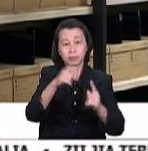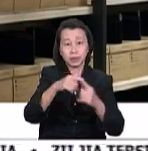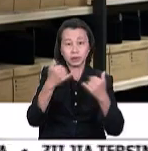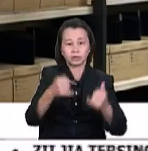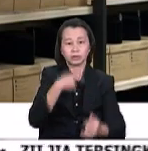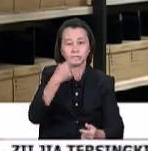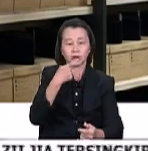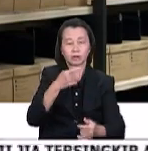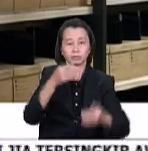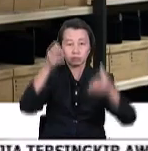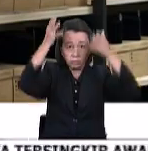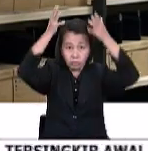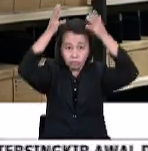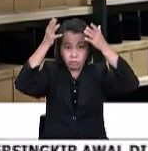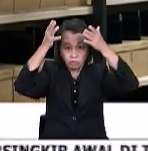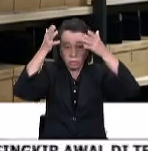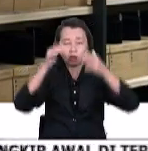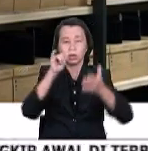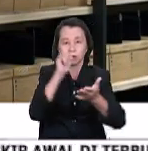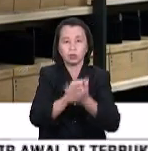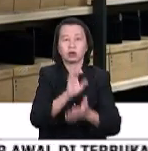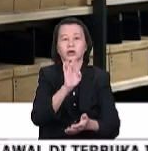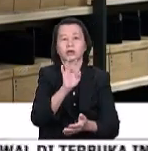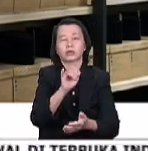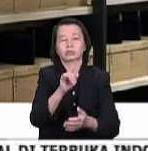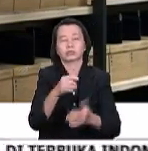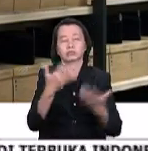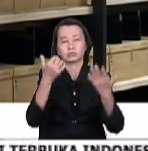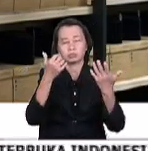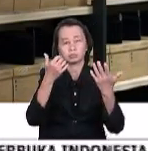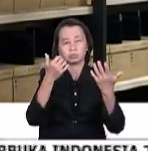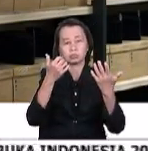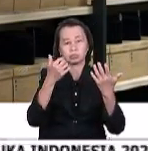kita sebut pasal songkok, dia merupakan suatu pakaian